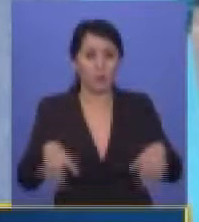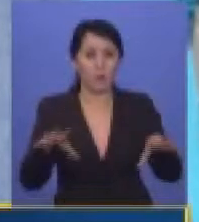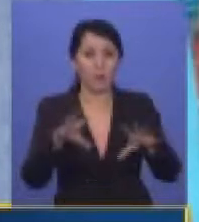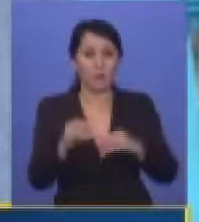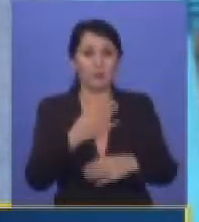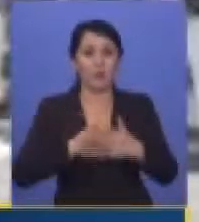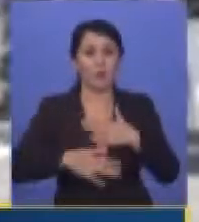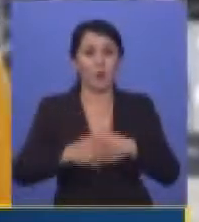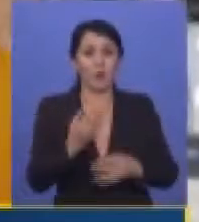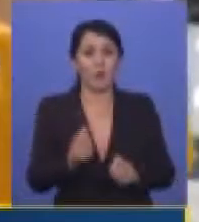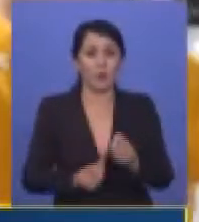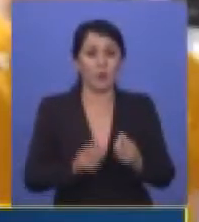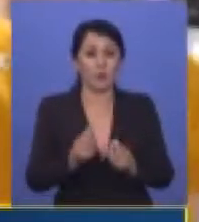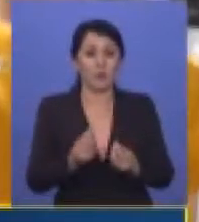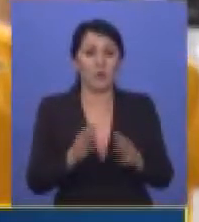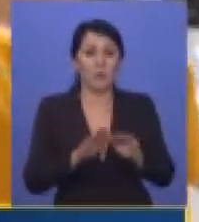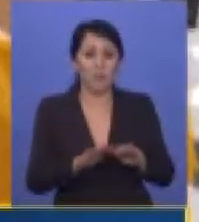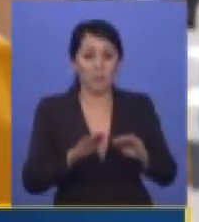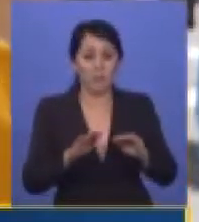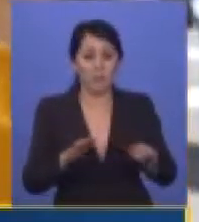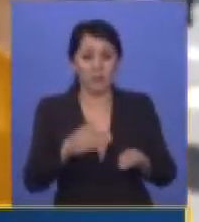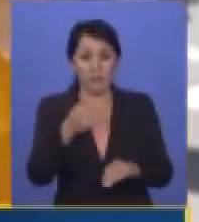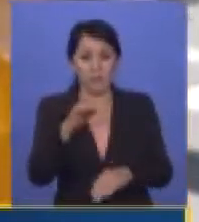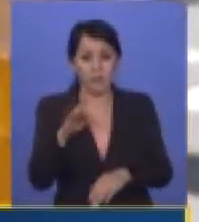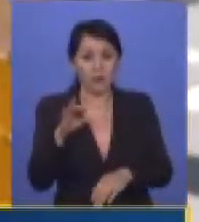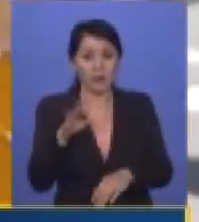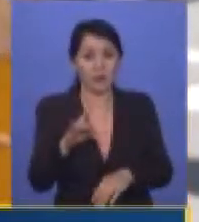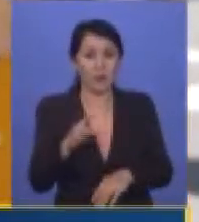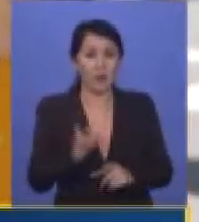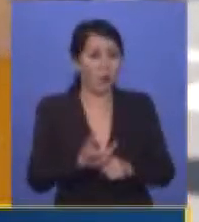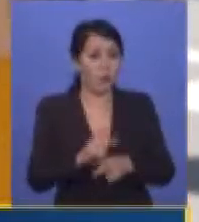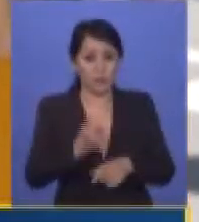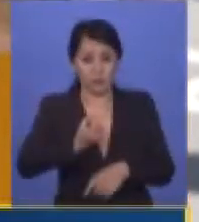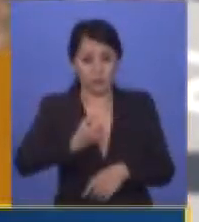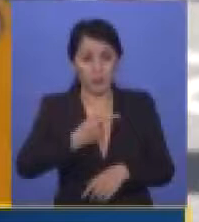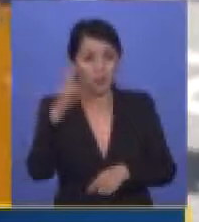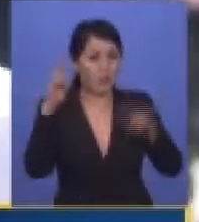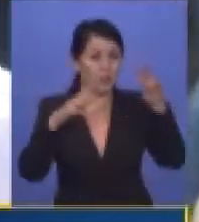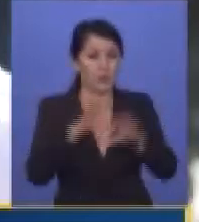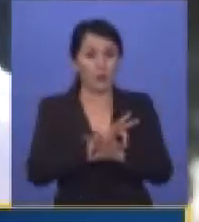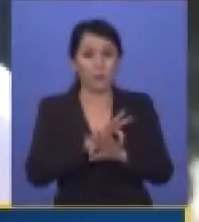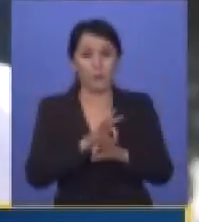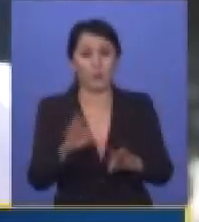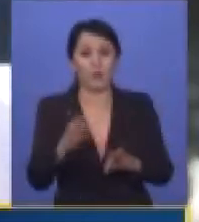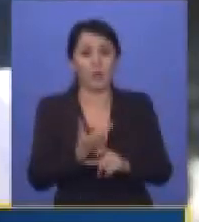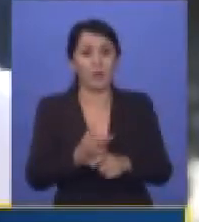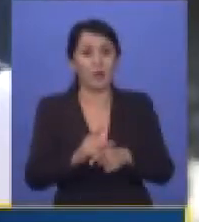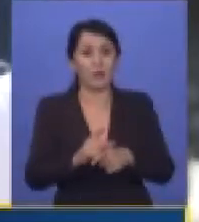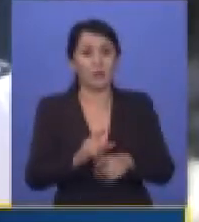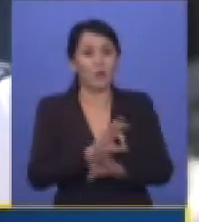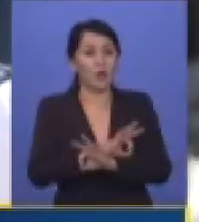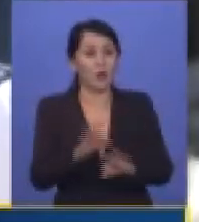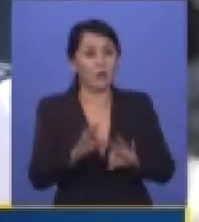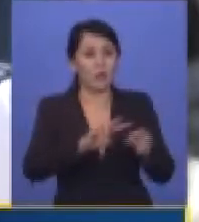қуана ойнап жүр. Мен бүгін балалар мерекесіне фиксиктермен келдім. Мереке маған қатты ұнады, көңіл күйім жақсы. Маған өте ұнады, олар жақсы